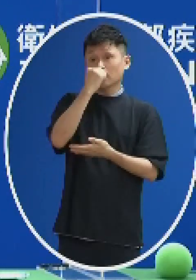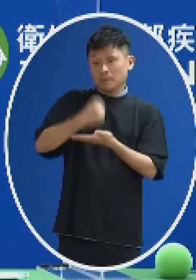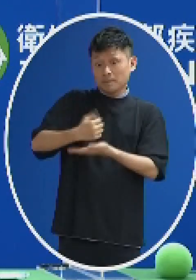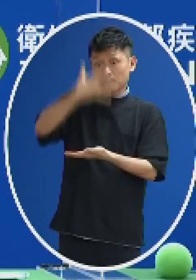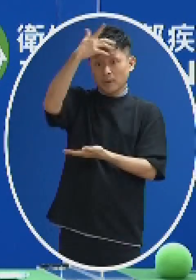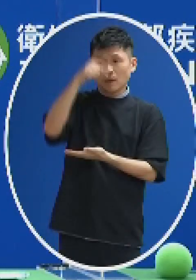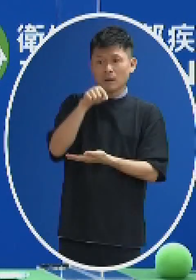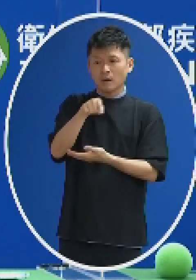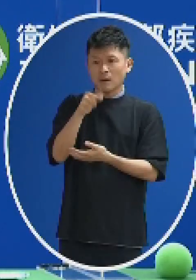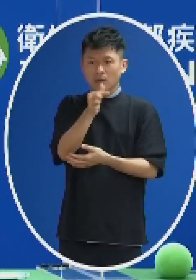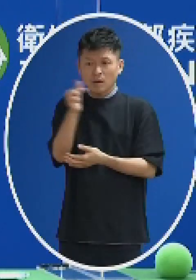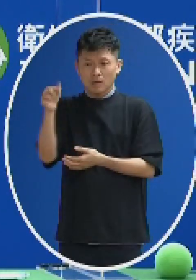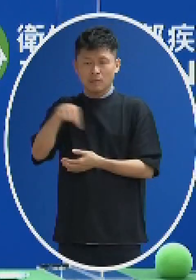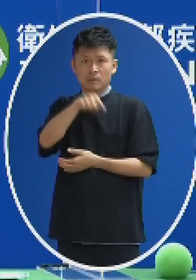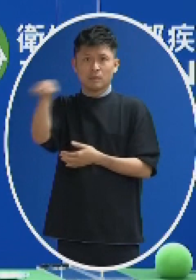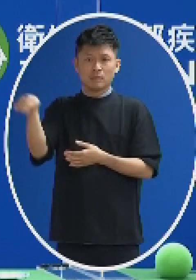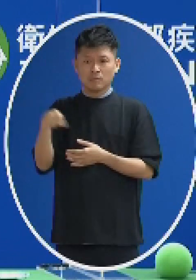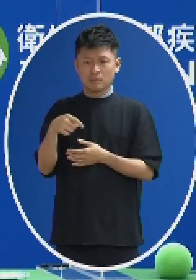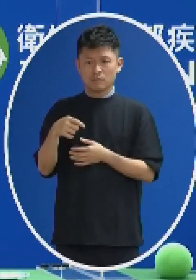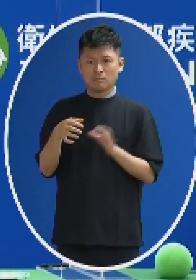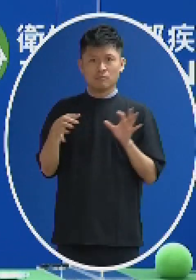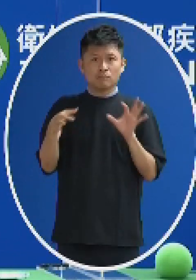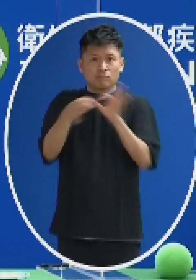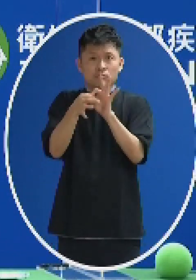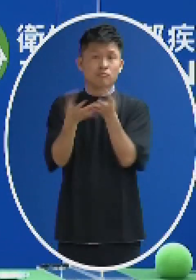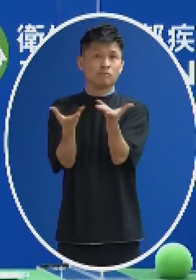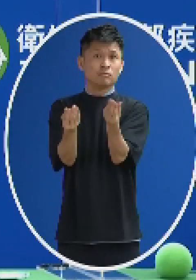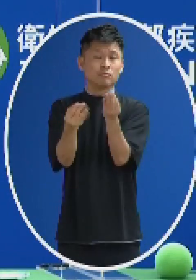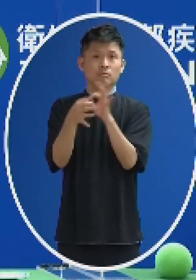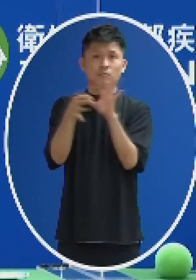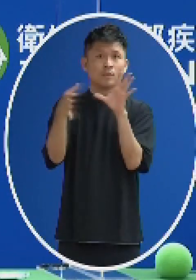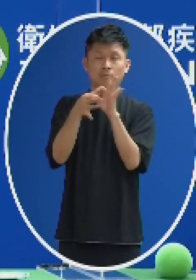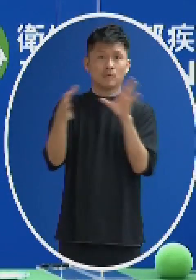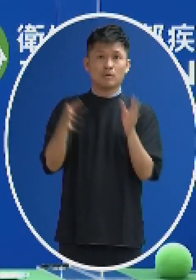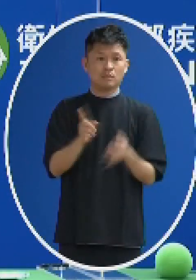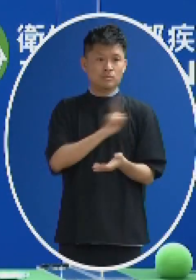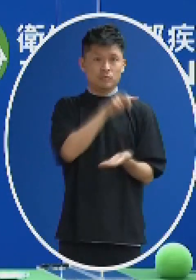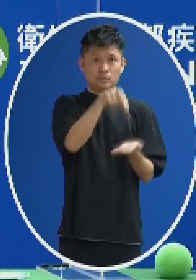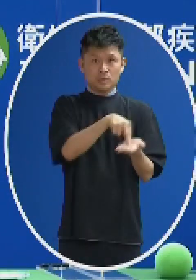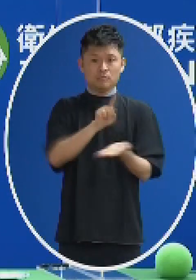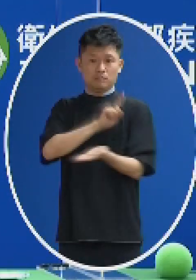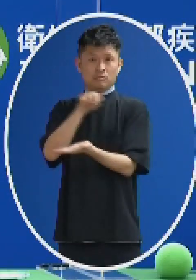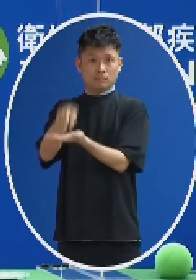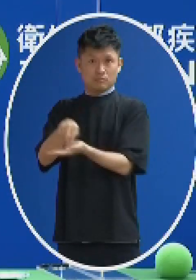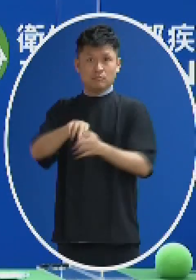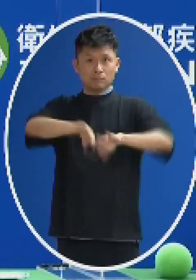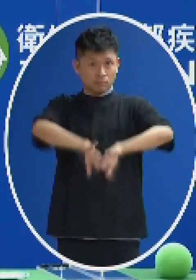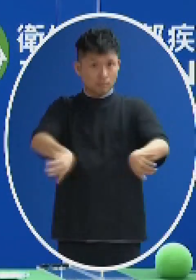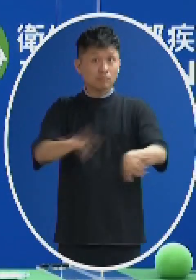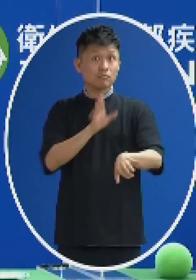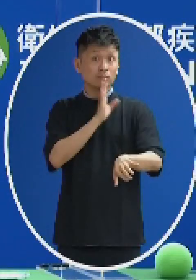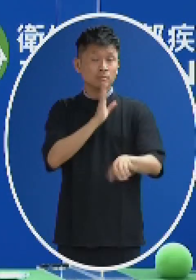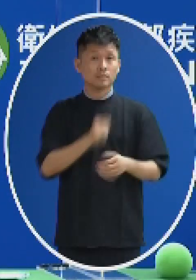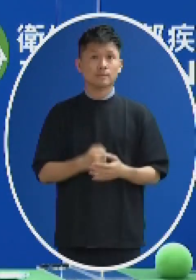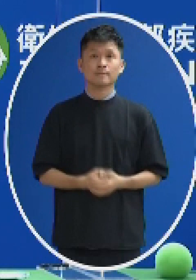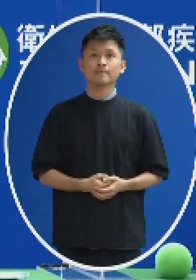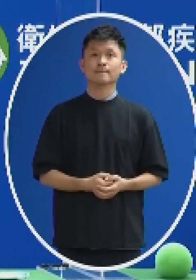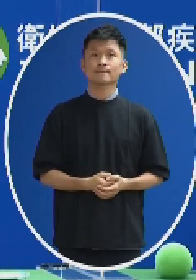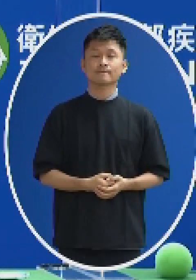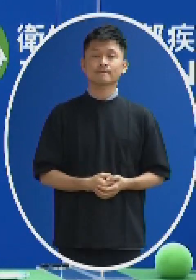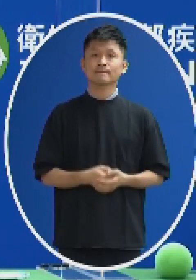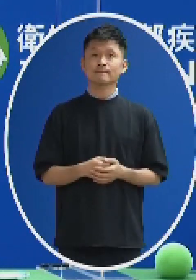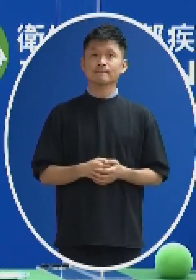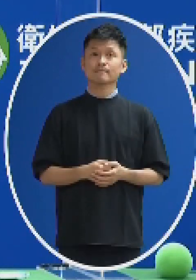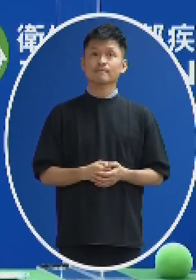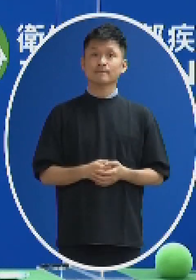所以这两个基本上我们认为是几个独立的事件。那死亡